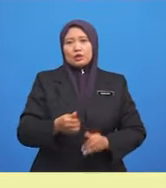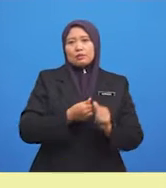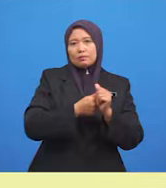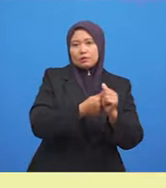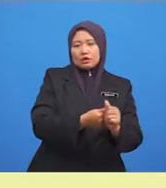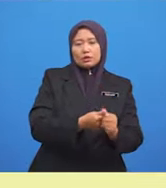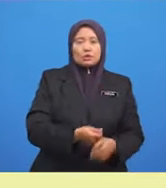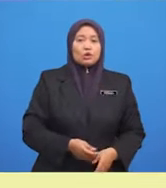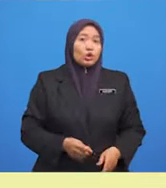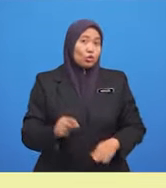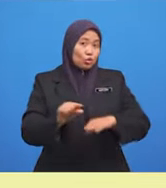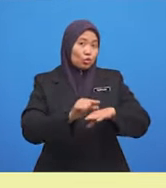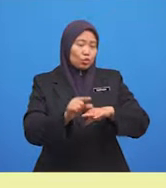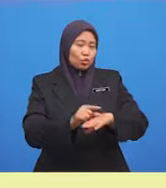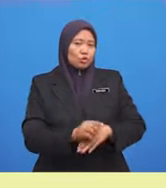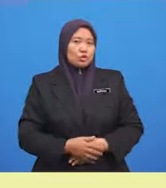kita pelajari tadi.